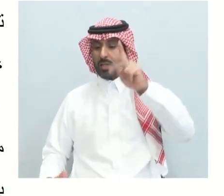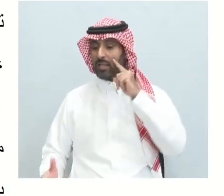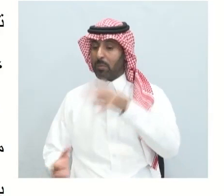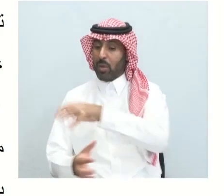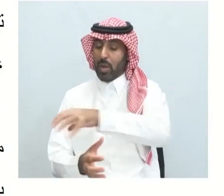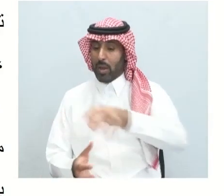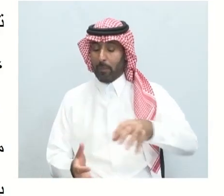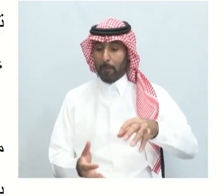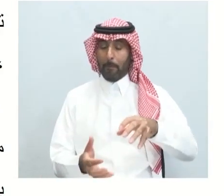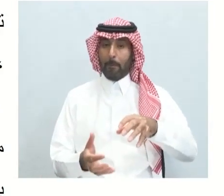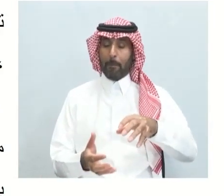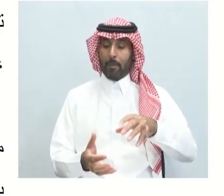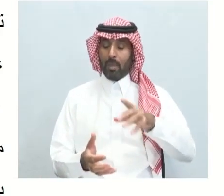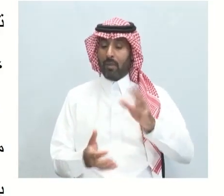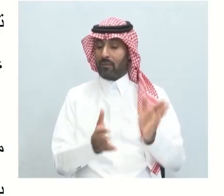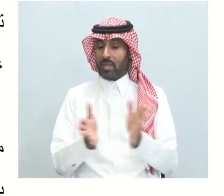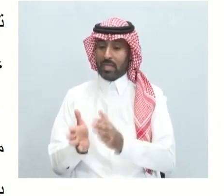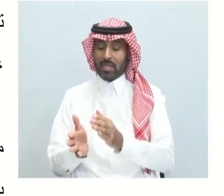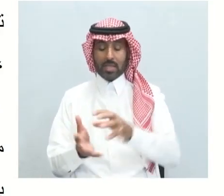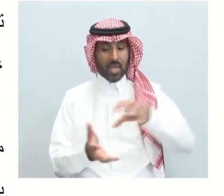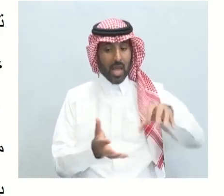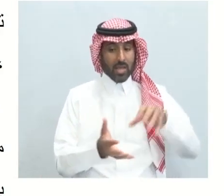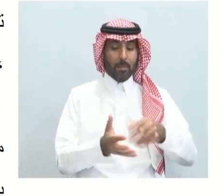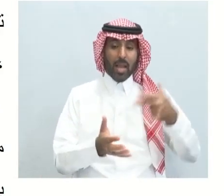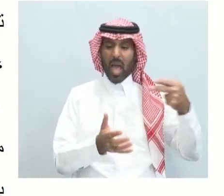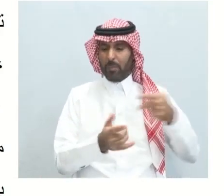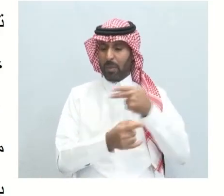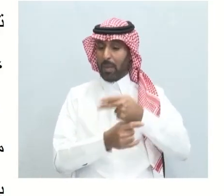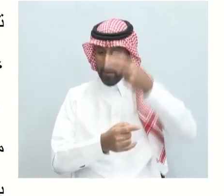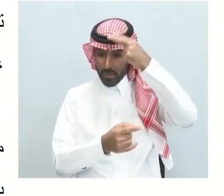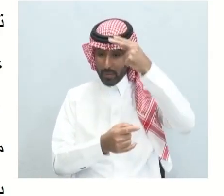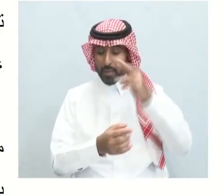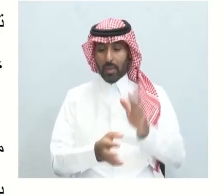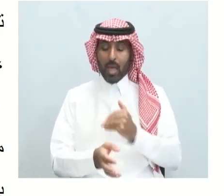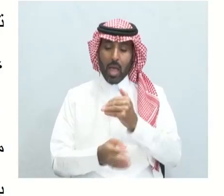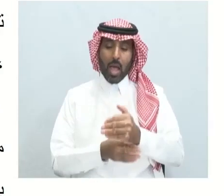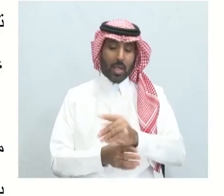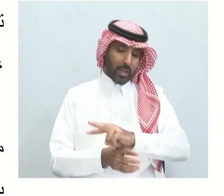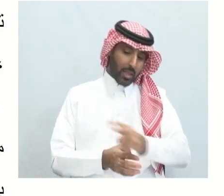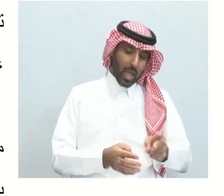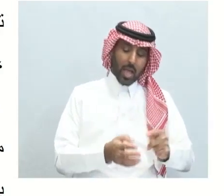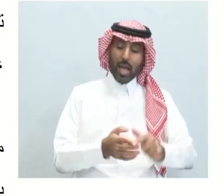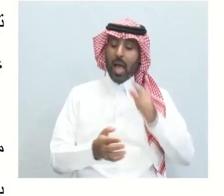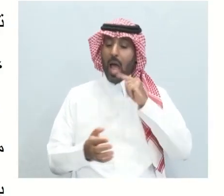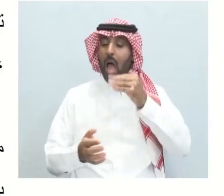الحرات في الجانب الغربي من المملكه عدا حره